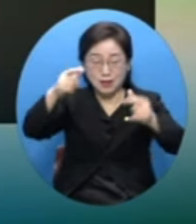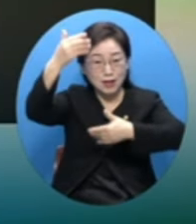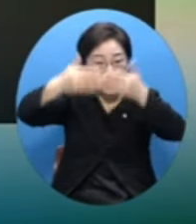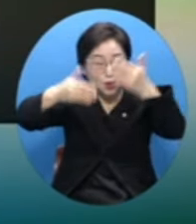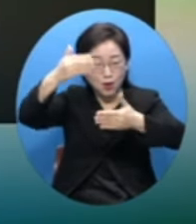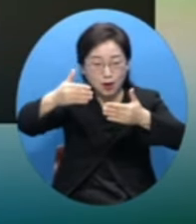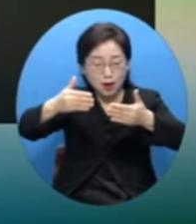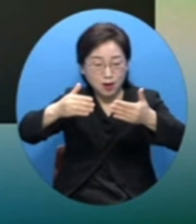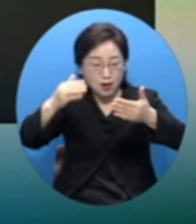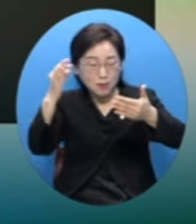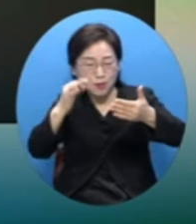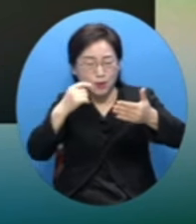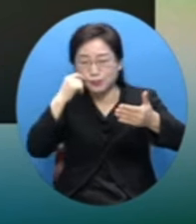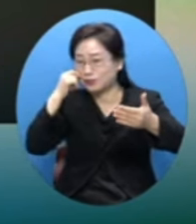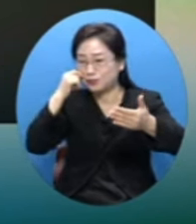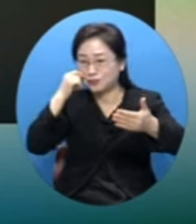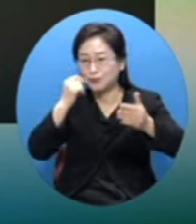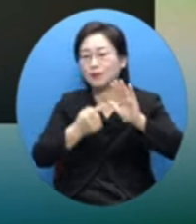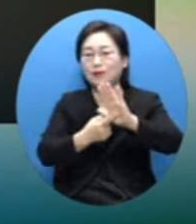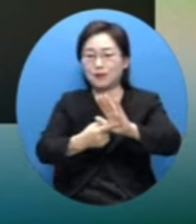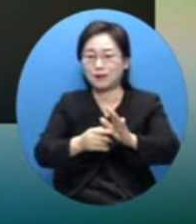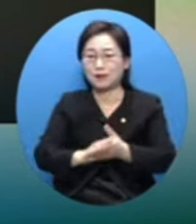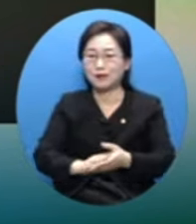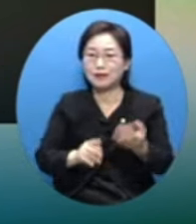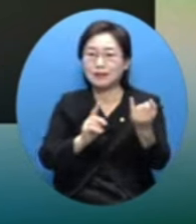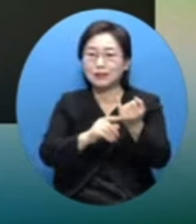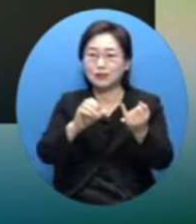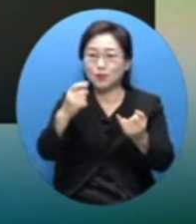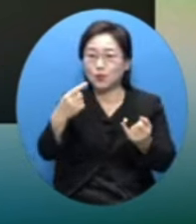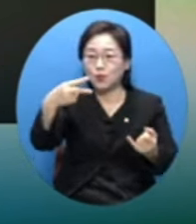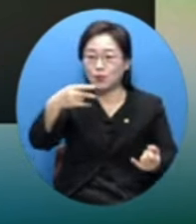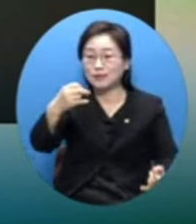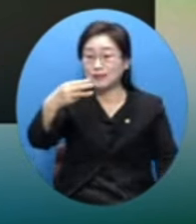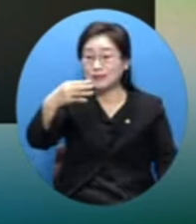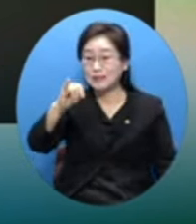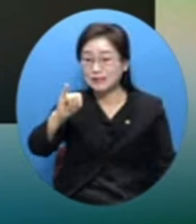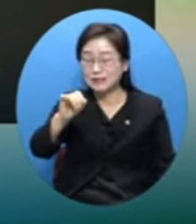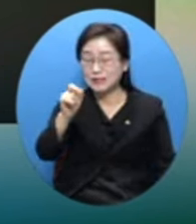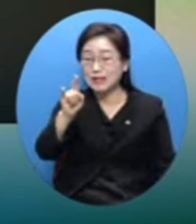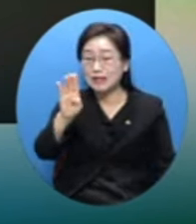세계적인 스타로 떠올랐습니다. 그녀의 이름이 오드리 헵번인데요.